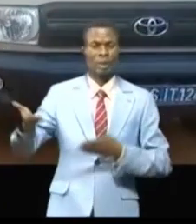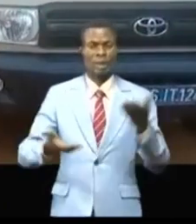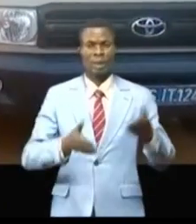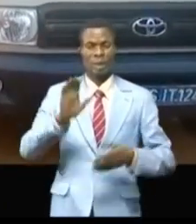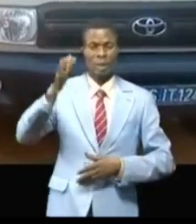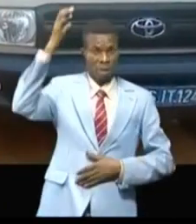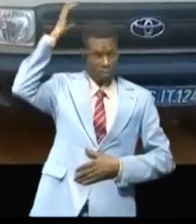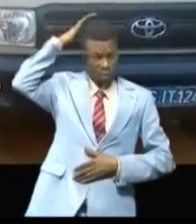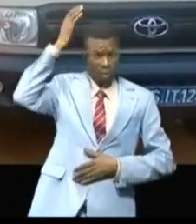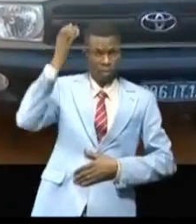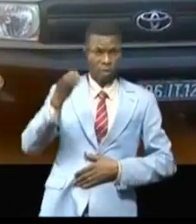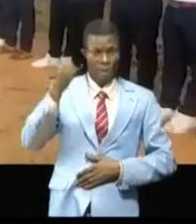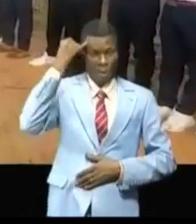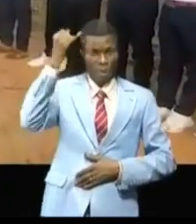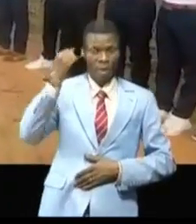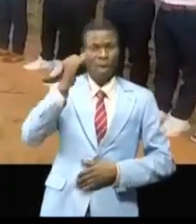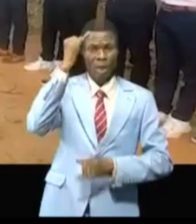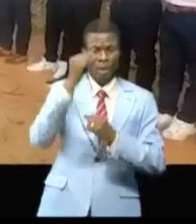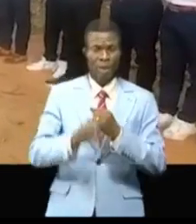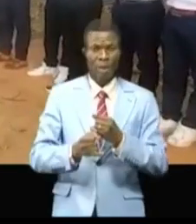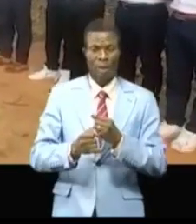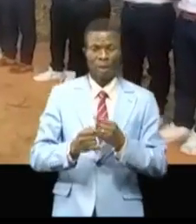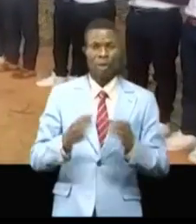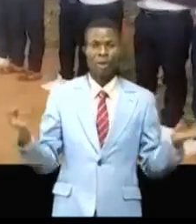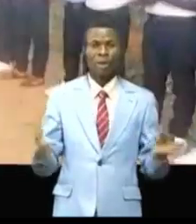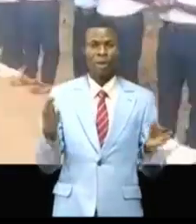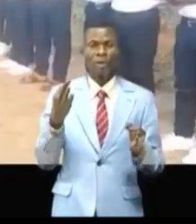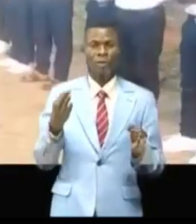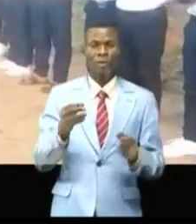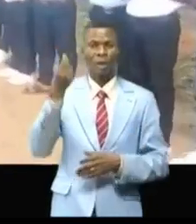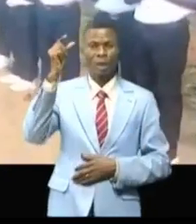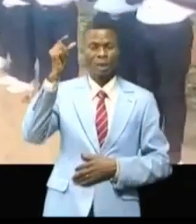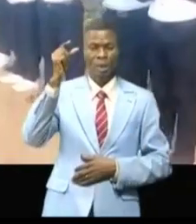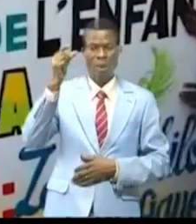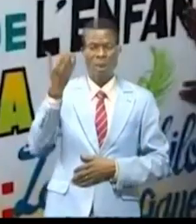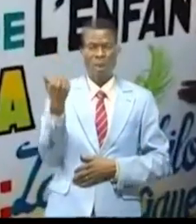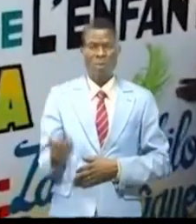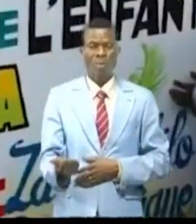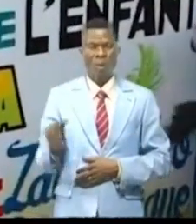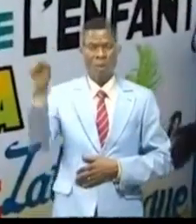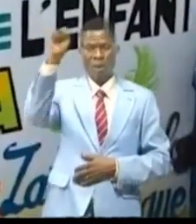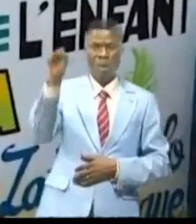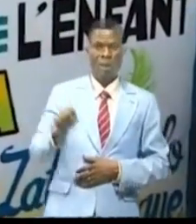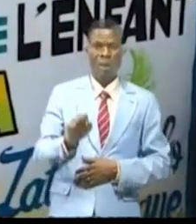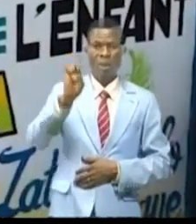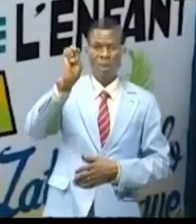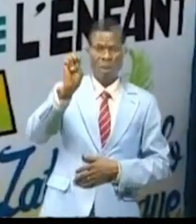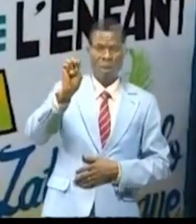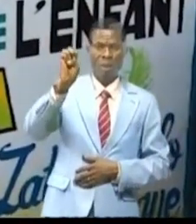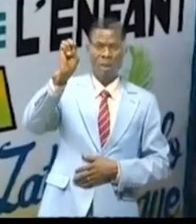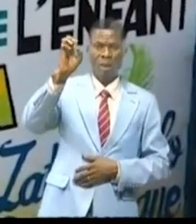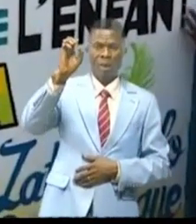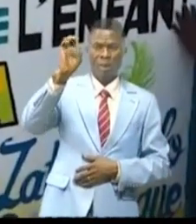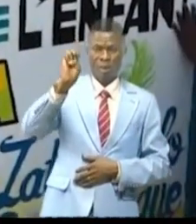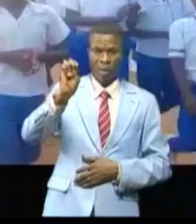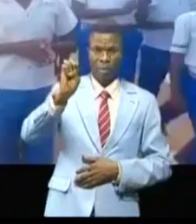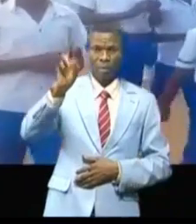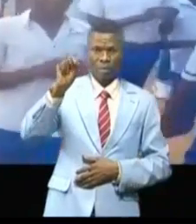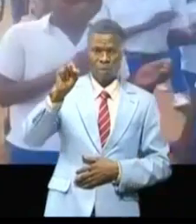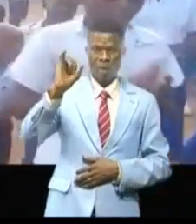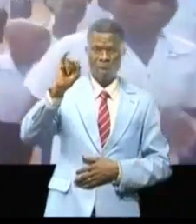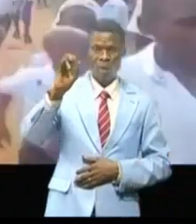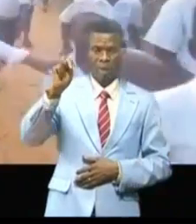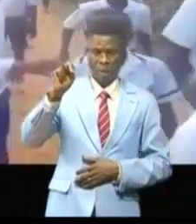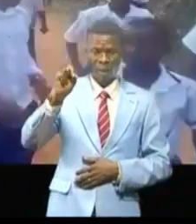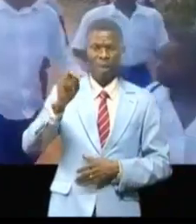Ce dans le cadre de la clôture du jubilé de diamants du petit séminaire Sainte Thérèse de l'Enfant Jésus de là-bas, attendu